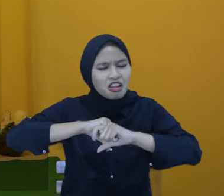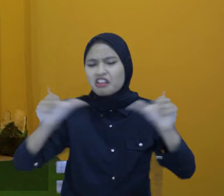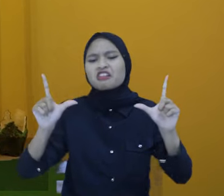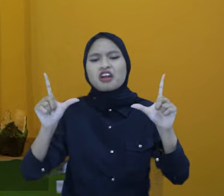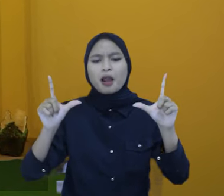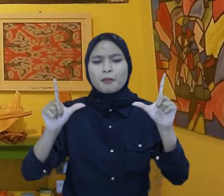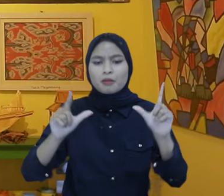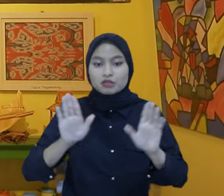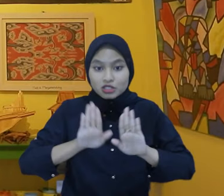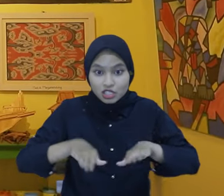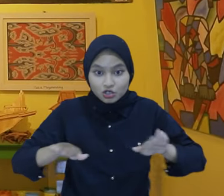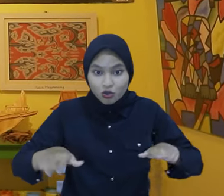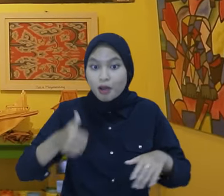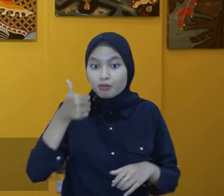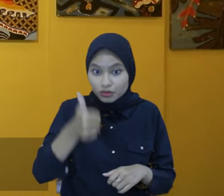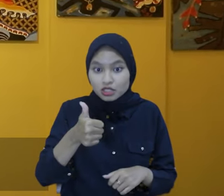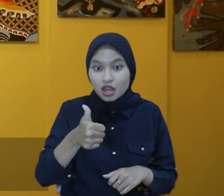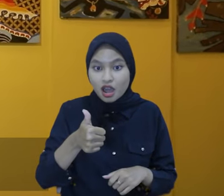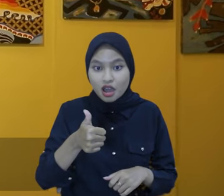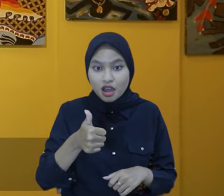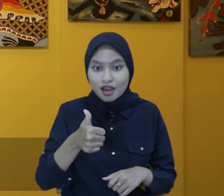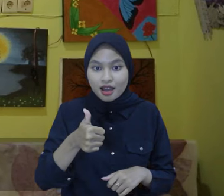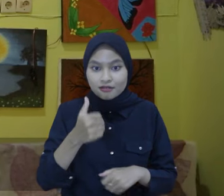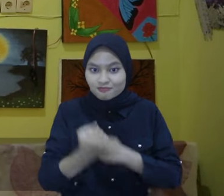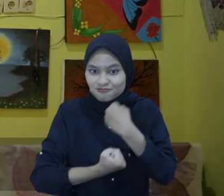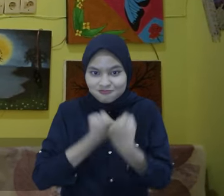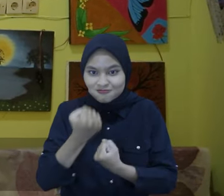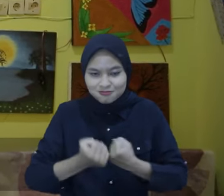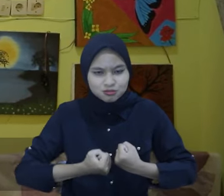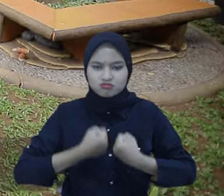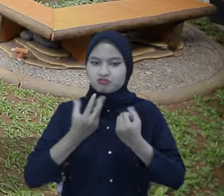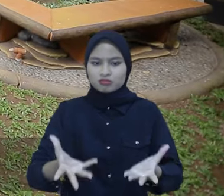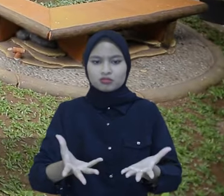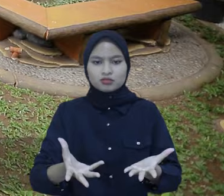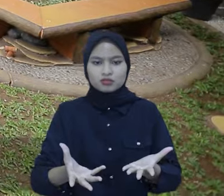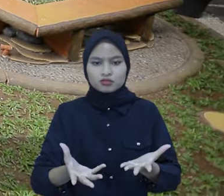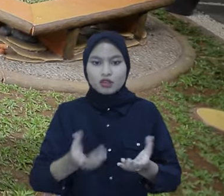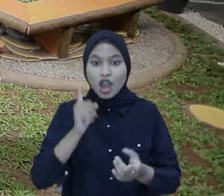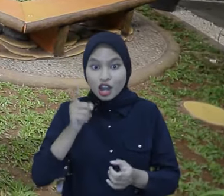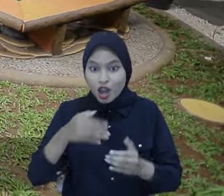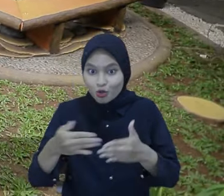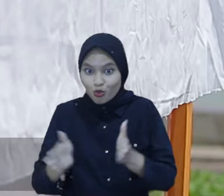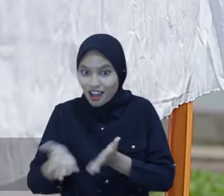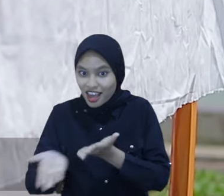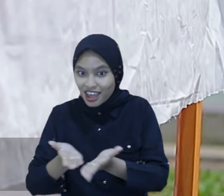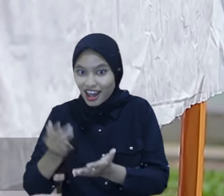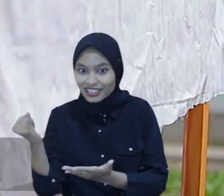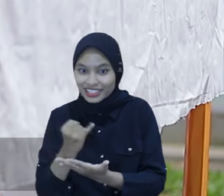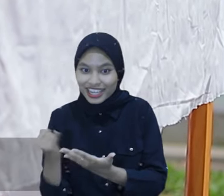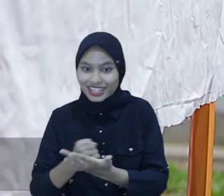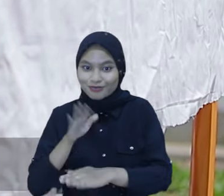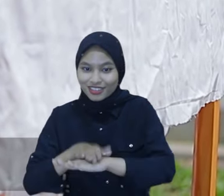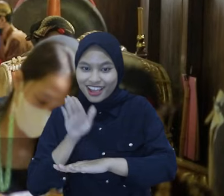lengkap. Siswa juga dapat mengekspresikan kegiatan literasi melalui ruang layanan